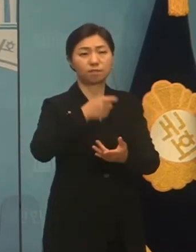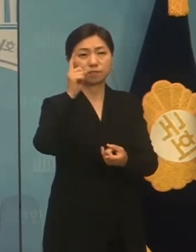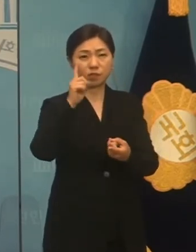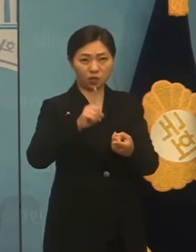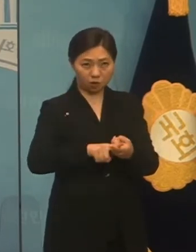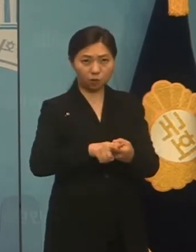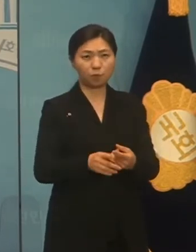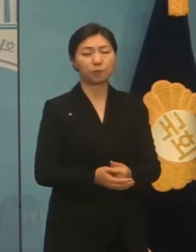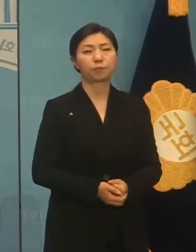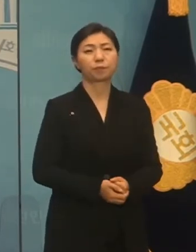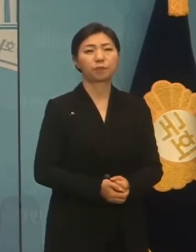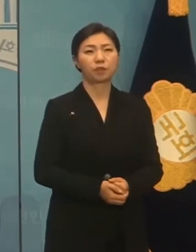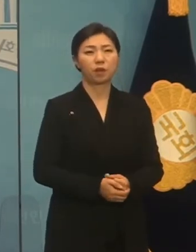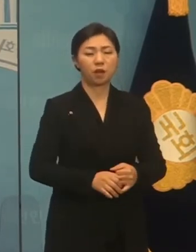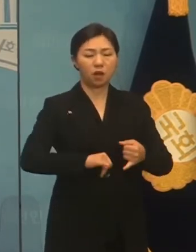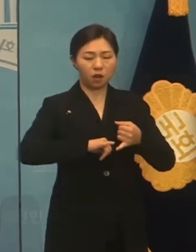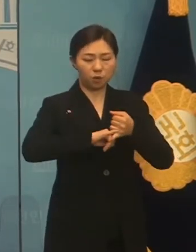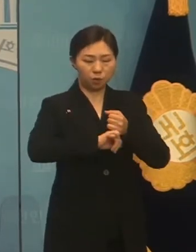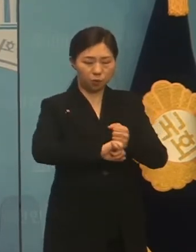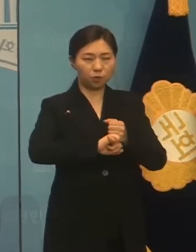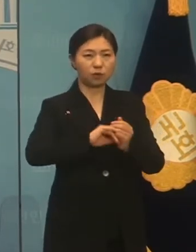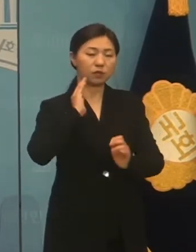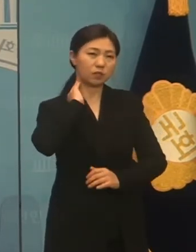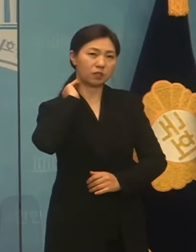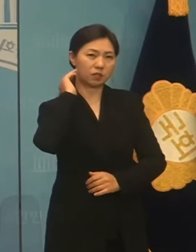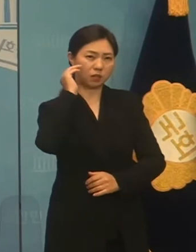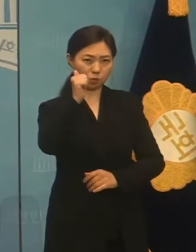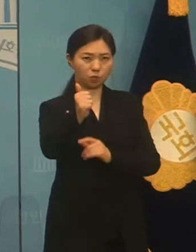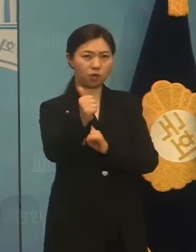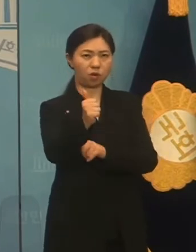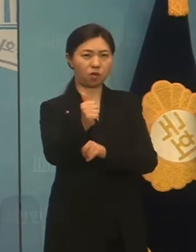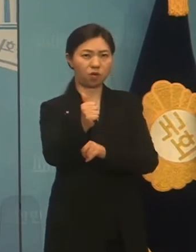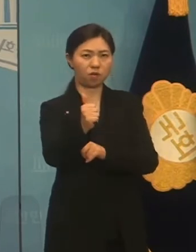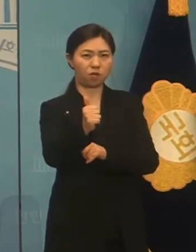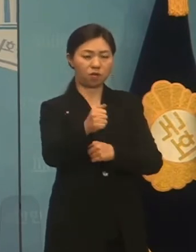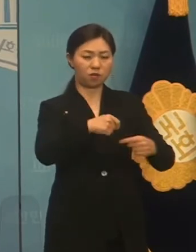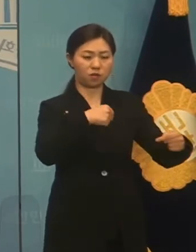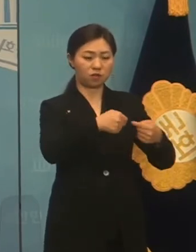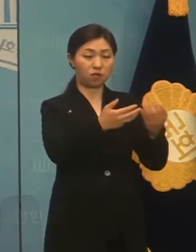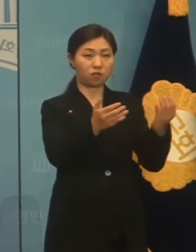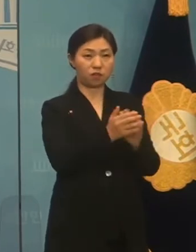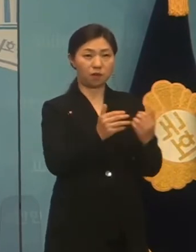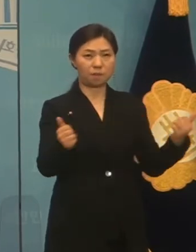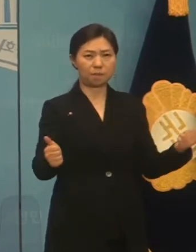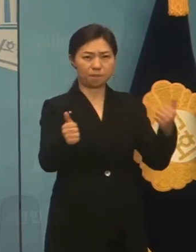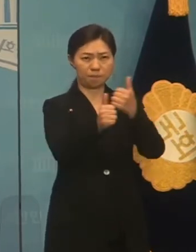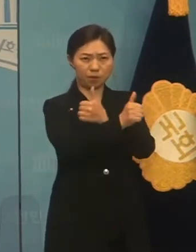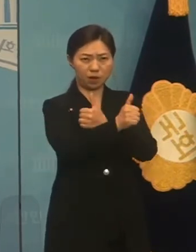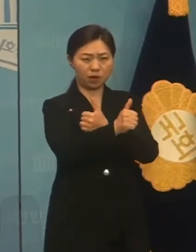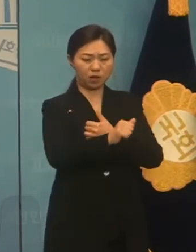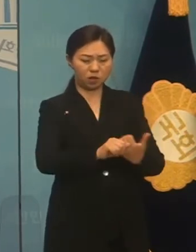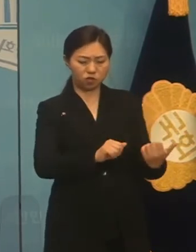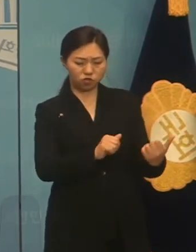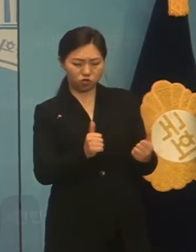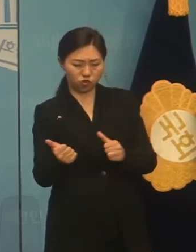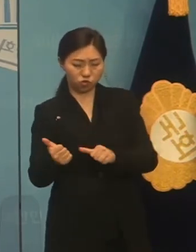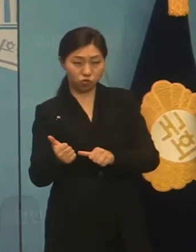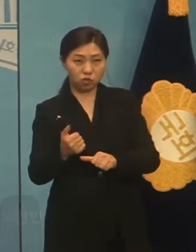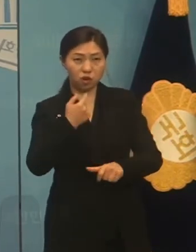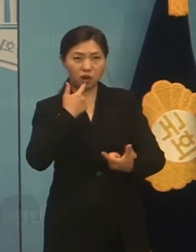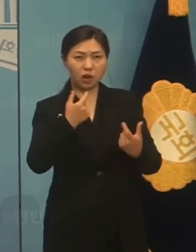반드시 정권 교체를 이루겠다는 사적생의 각오로 당대표